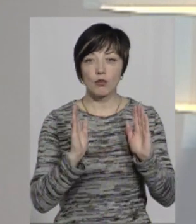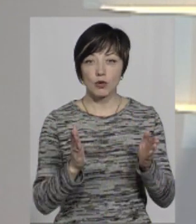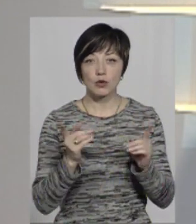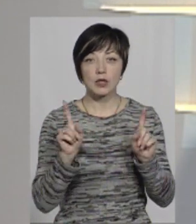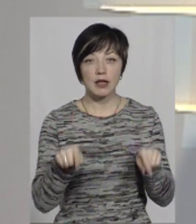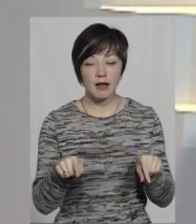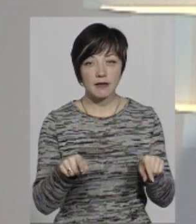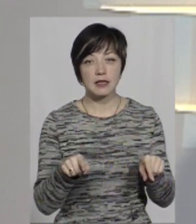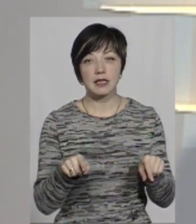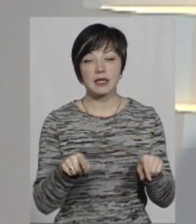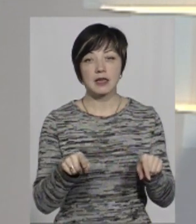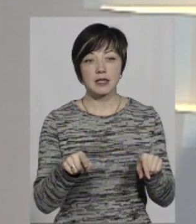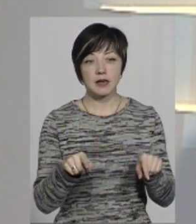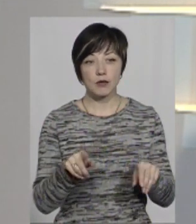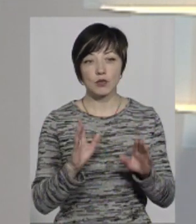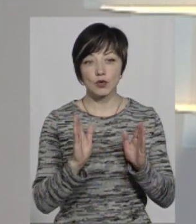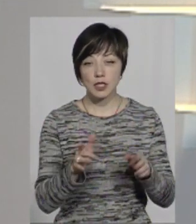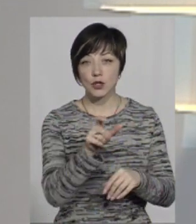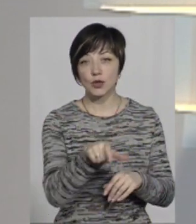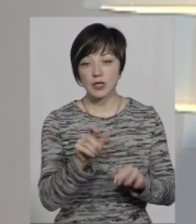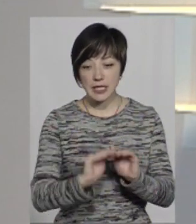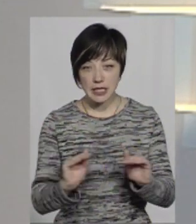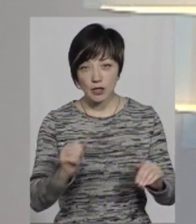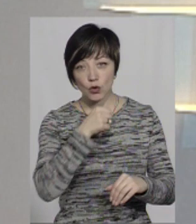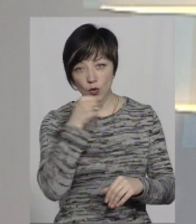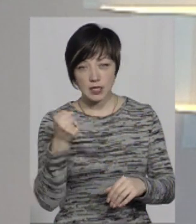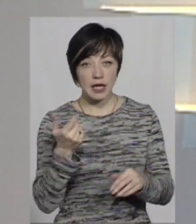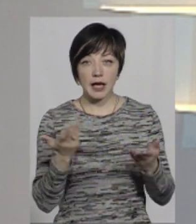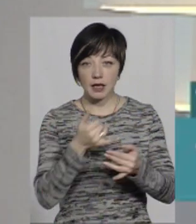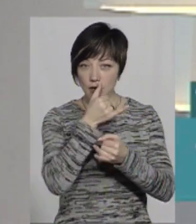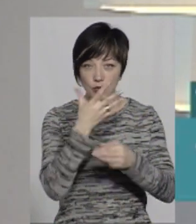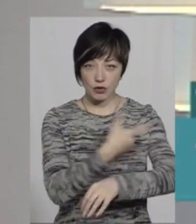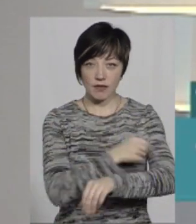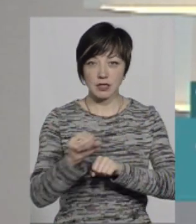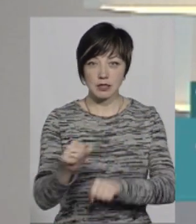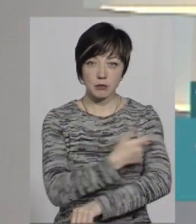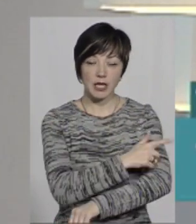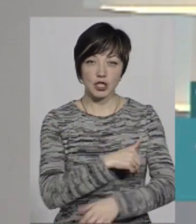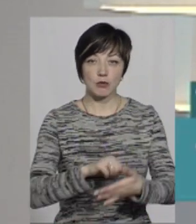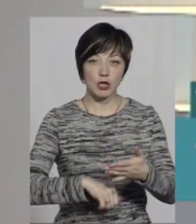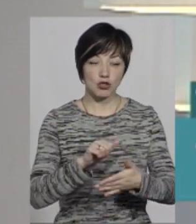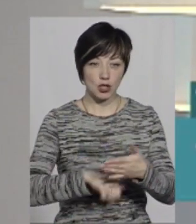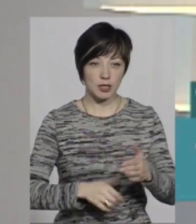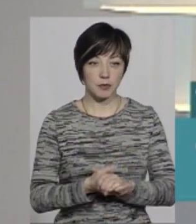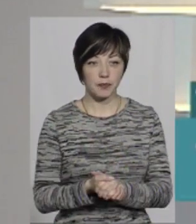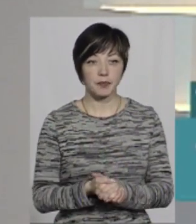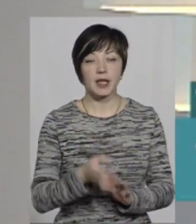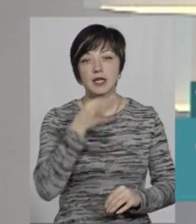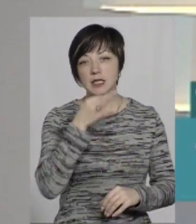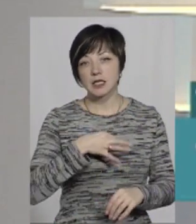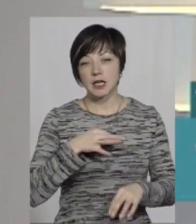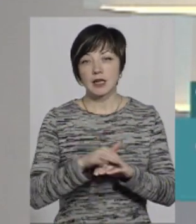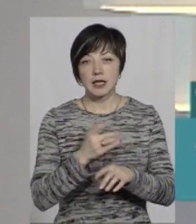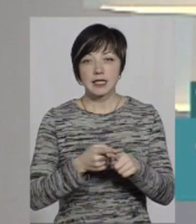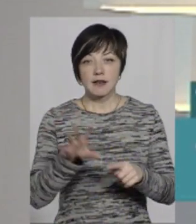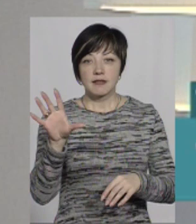навіть ті, і захищеними від цієї хвороби, будуть навіть ті діти і дорослі, які не можуть вакцинуватися з медичних причин. Скажіть, пане